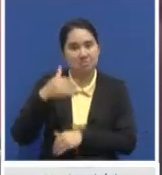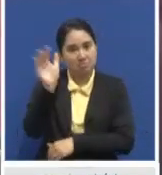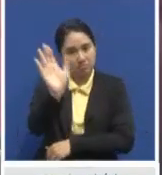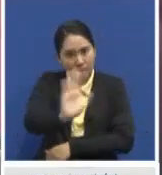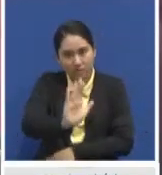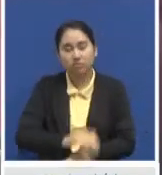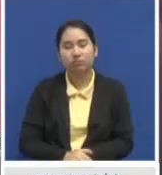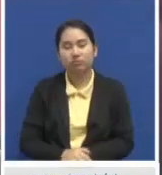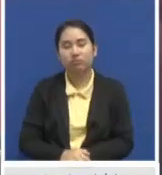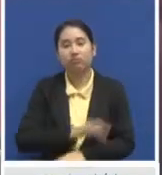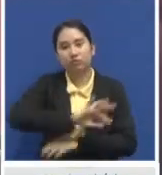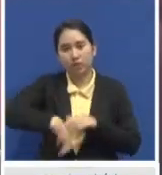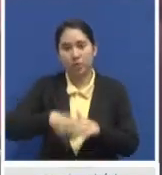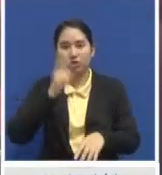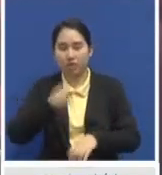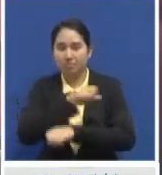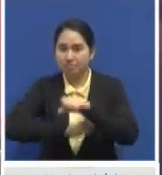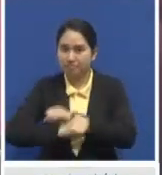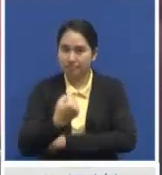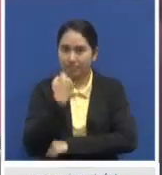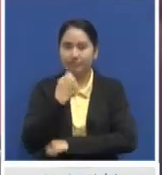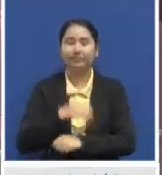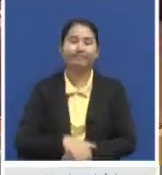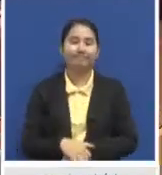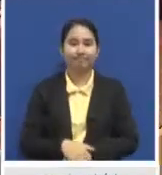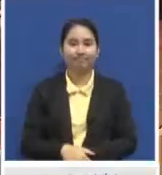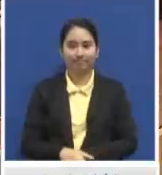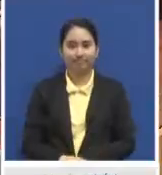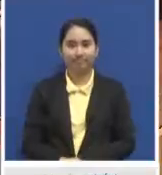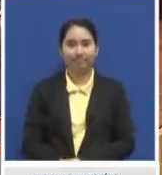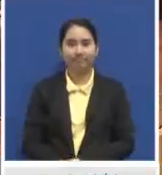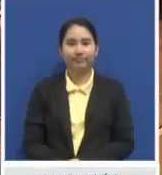คนต้องเอาจริงเอาจังนะครับผมกราบเรียนเท่านั้นครับ ครับขอบคุณครับ